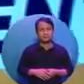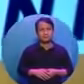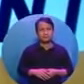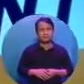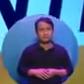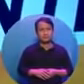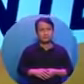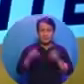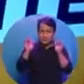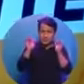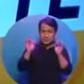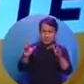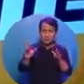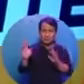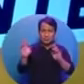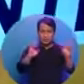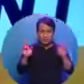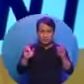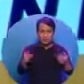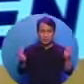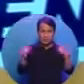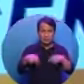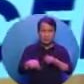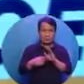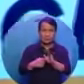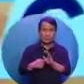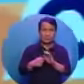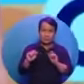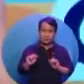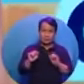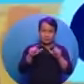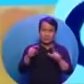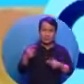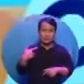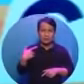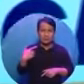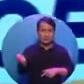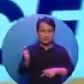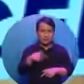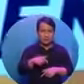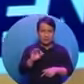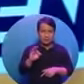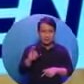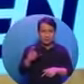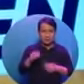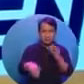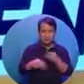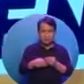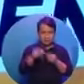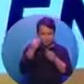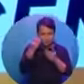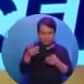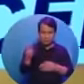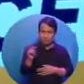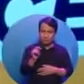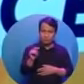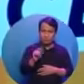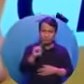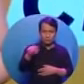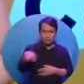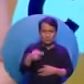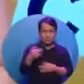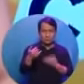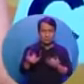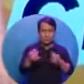Nako-nako, delikado yan. Kaya mga keyboard warrior, punta na sa live stream ng Idol in Action sa Facebook page at YouTube channel ng 1PH